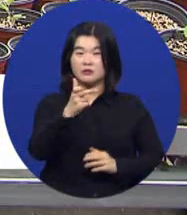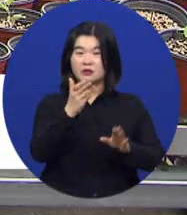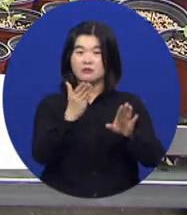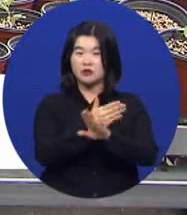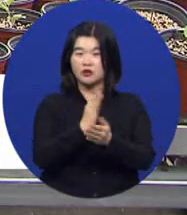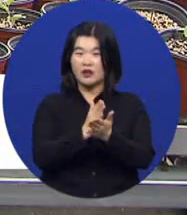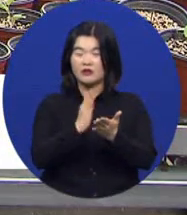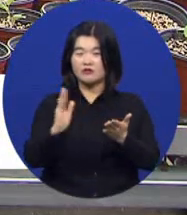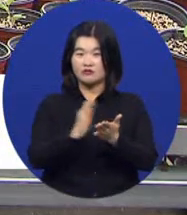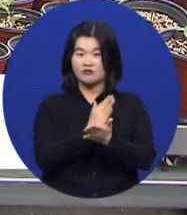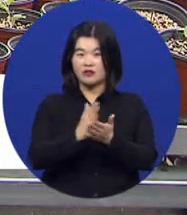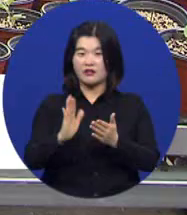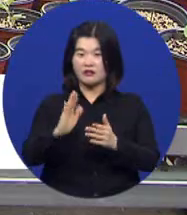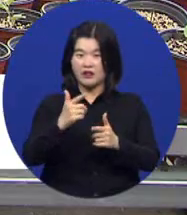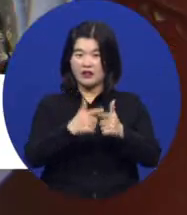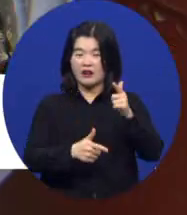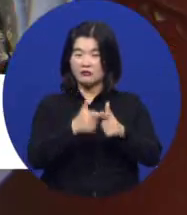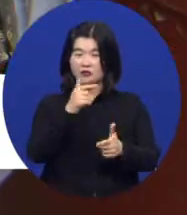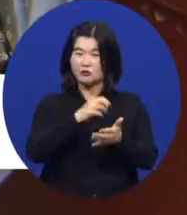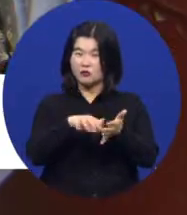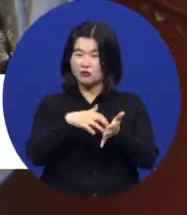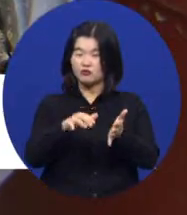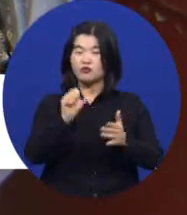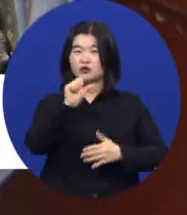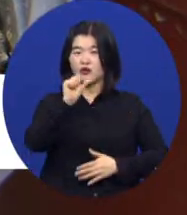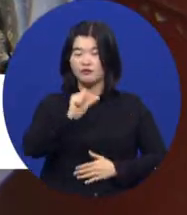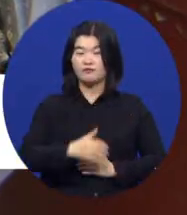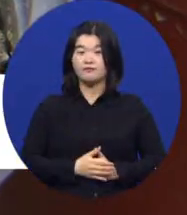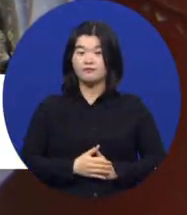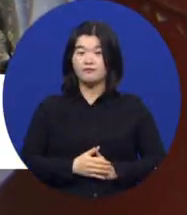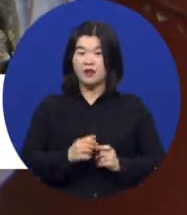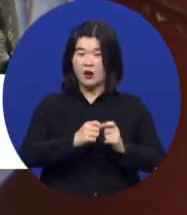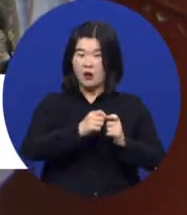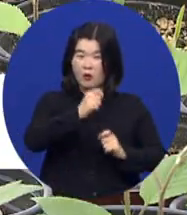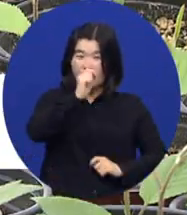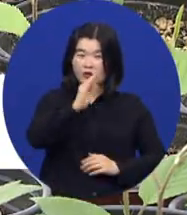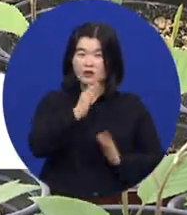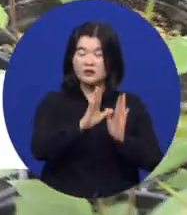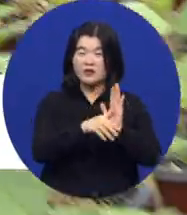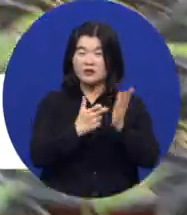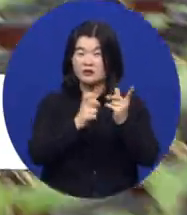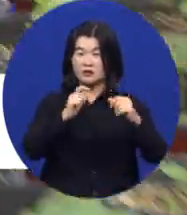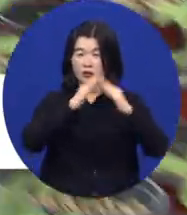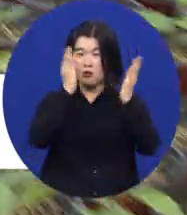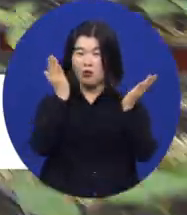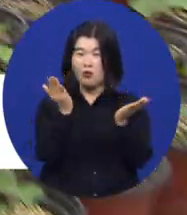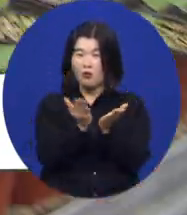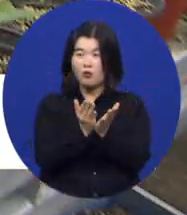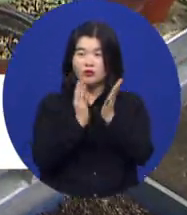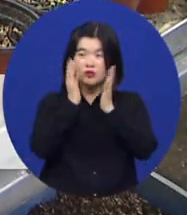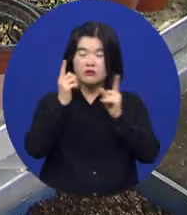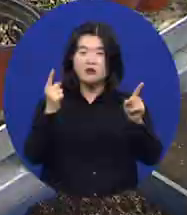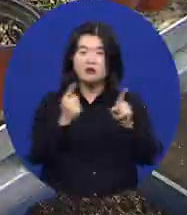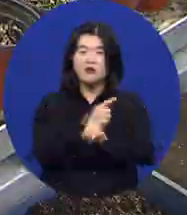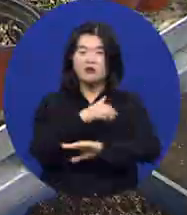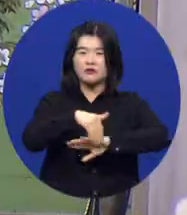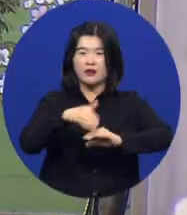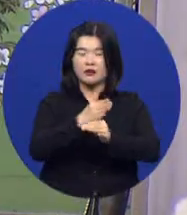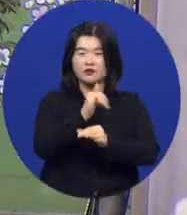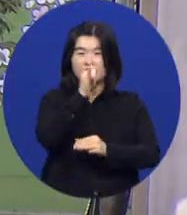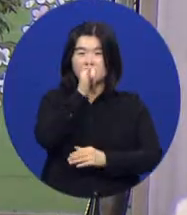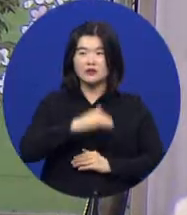2017년부터 보급한 왕벚나무는 모두 5,000그루. 장기적으로는 제주도 내 모든 가로수를 교체할